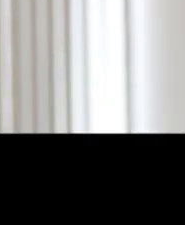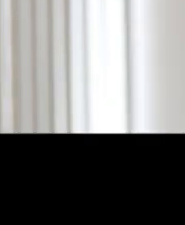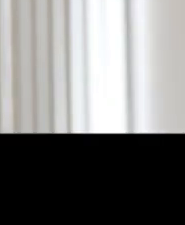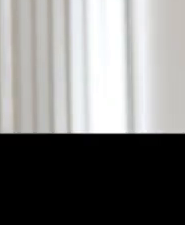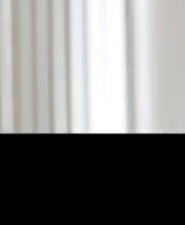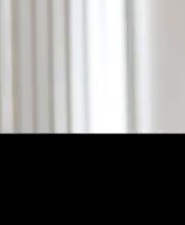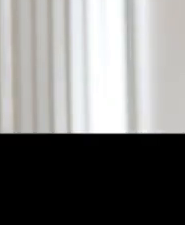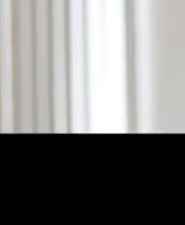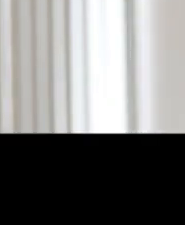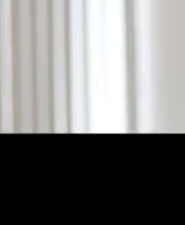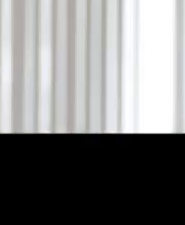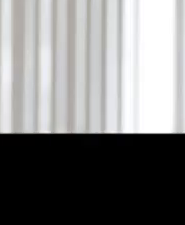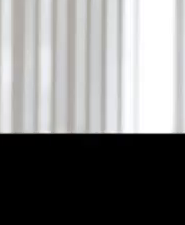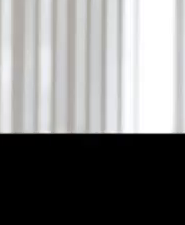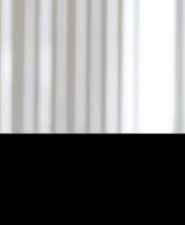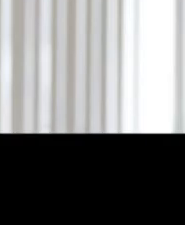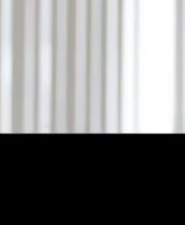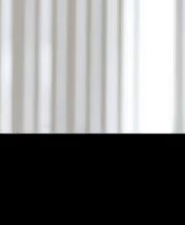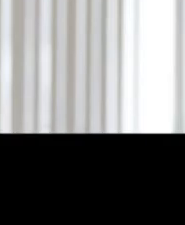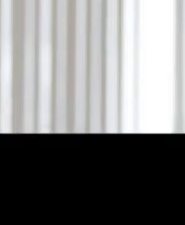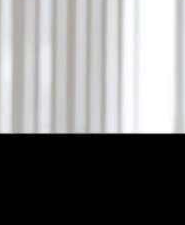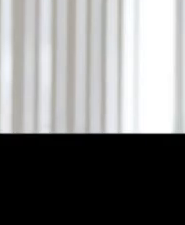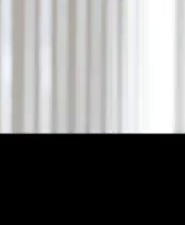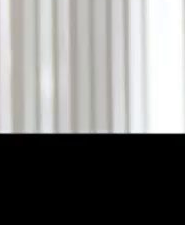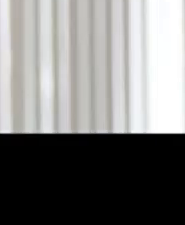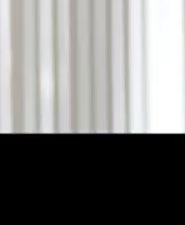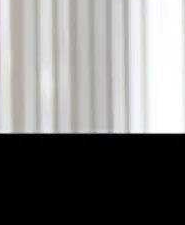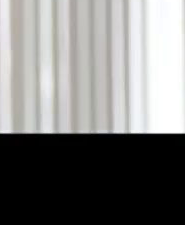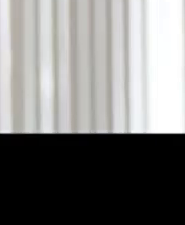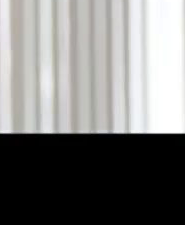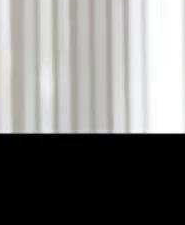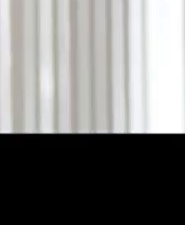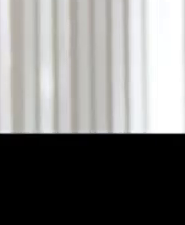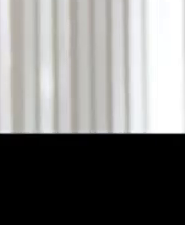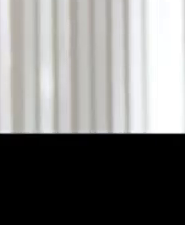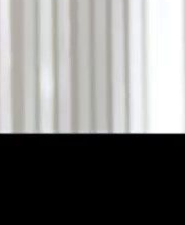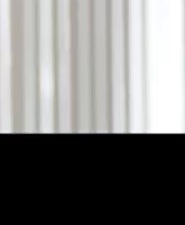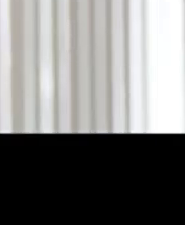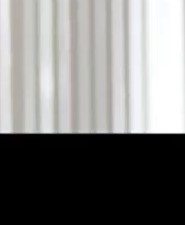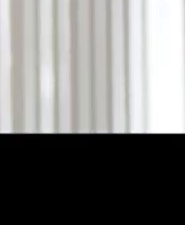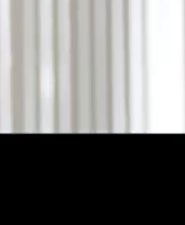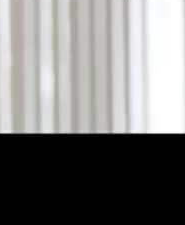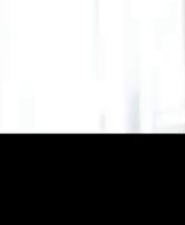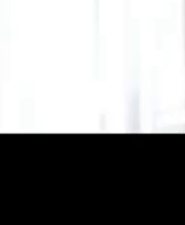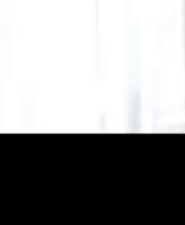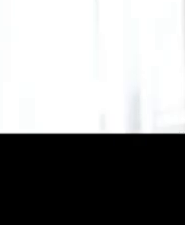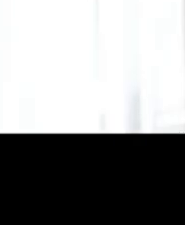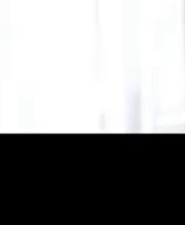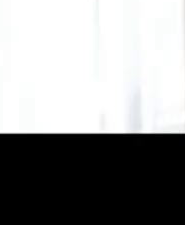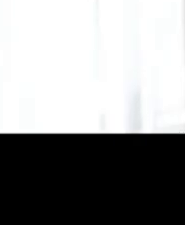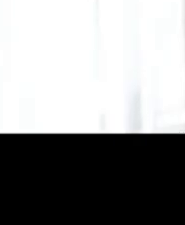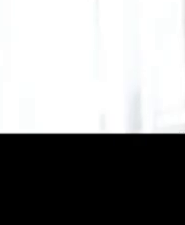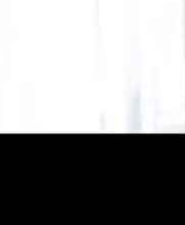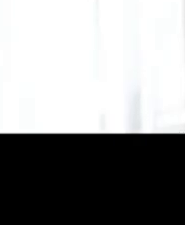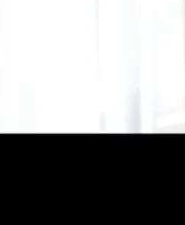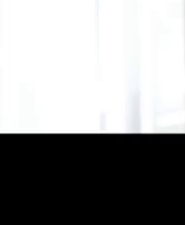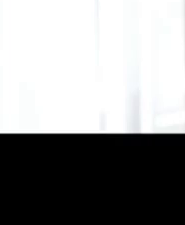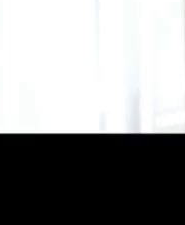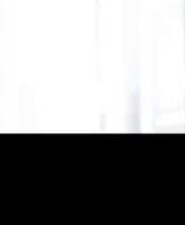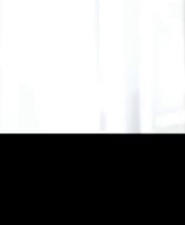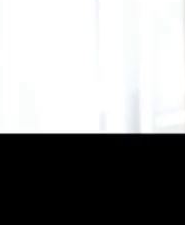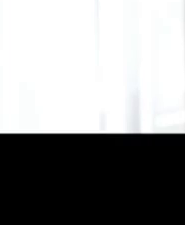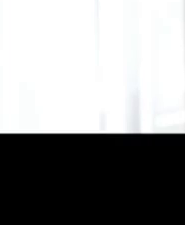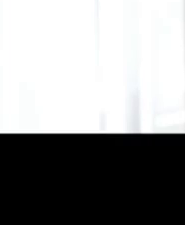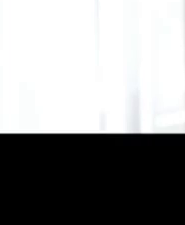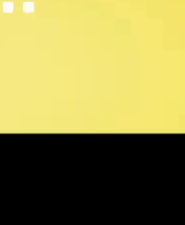Populisten über unsere Zukunft entscheiden. Aus einer besonderen Leidenschaft. Ich gern mit Menschen zusammenarbeite. Weil es mir Spaß macht, zu gestalten und